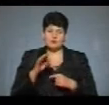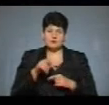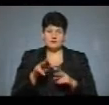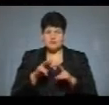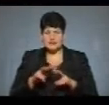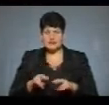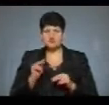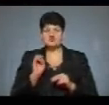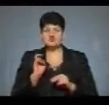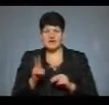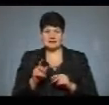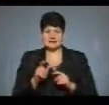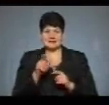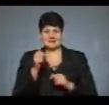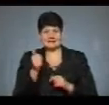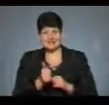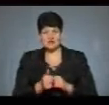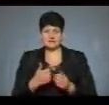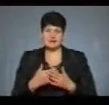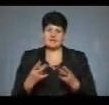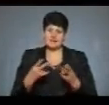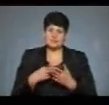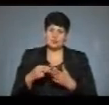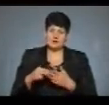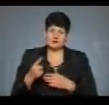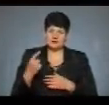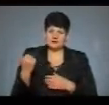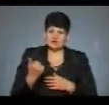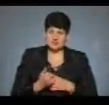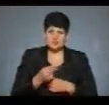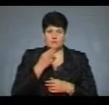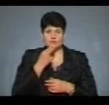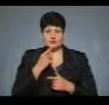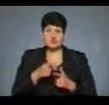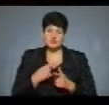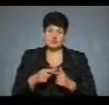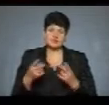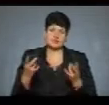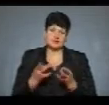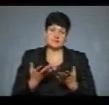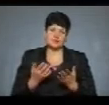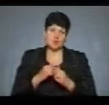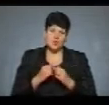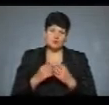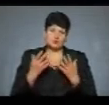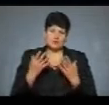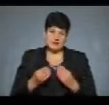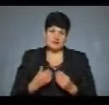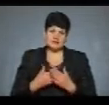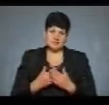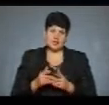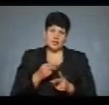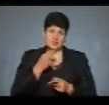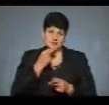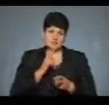аналізувати чек за тиждень, чи варто все-таки закуповуватись на тиждень продуктами, чи варто все-таки кожного дня, наприклад, там і